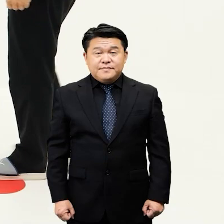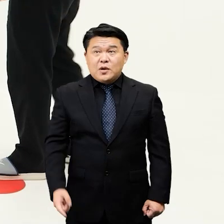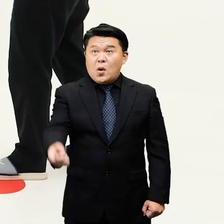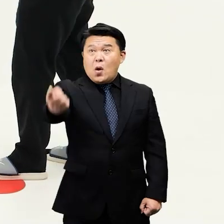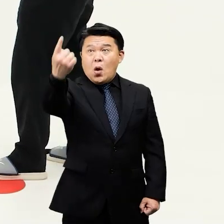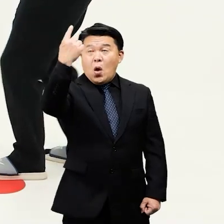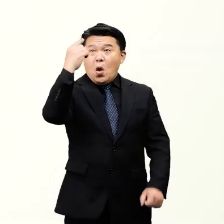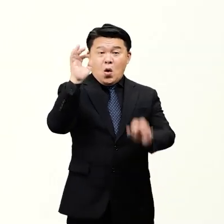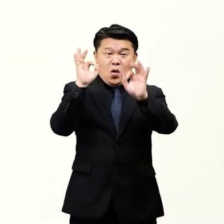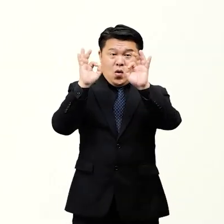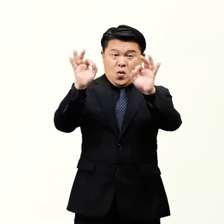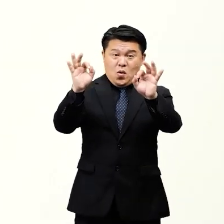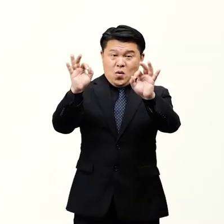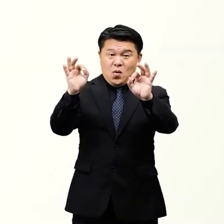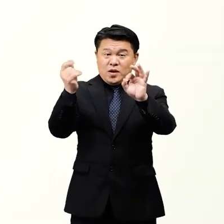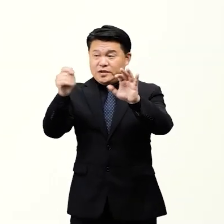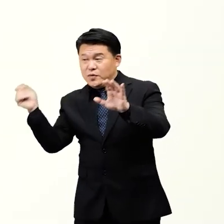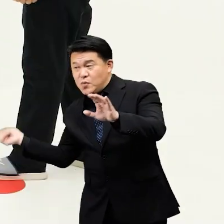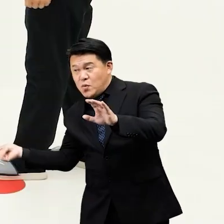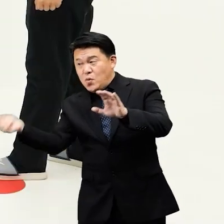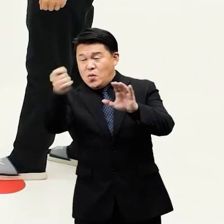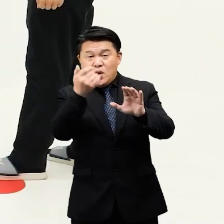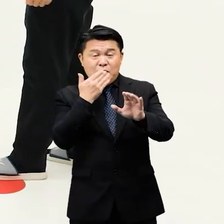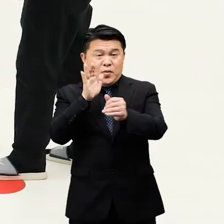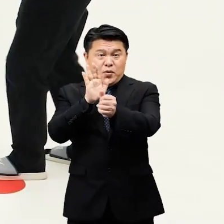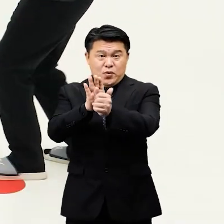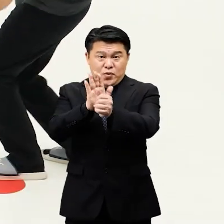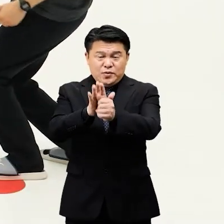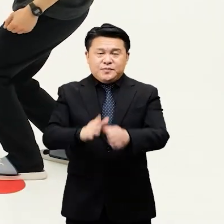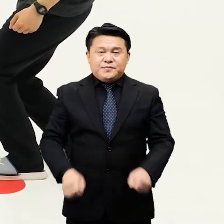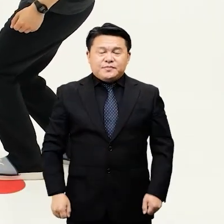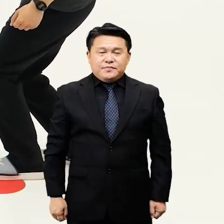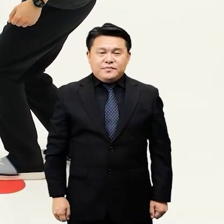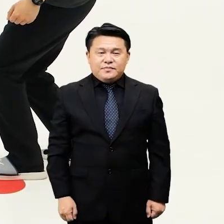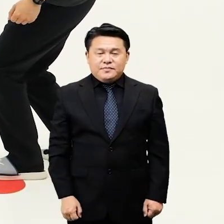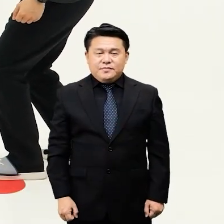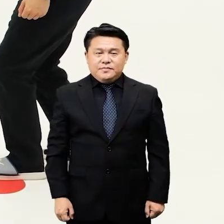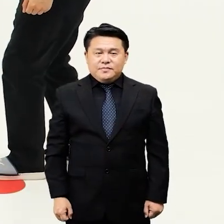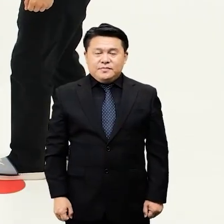날아오는 셔틀콕을 보고 같이 스윙을 할 수 있도록 합니다.